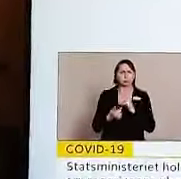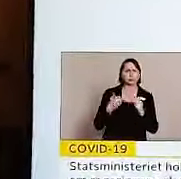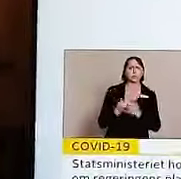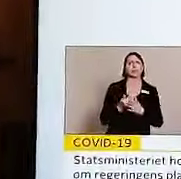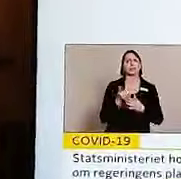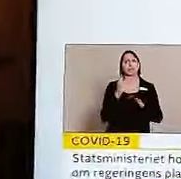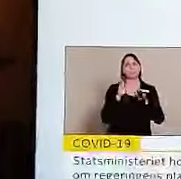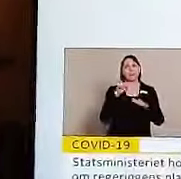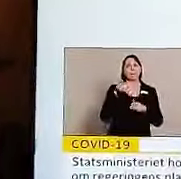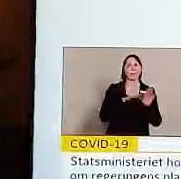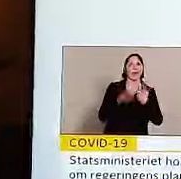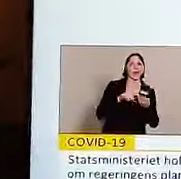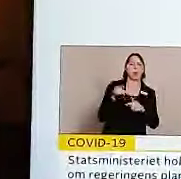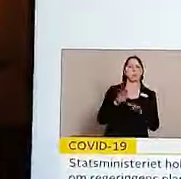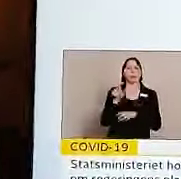يعني يقوم